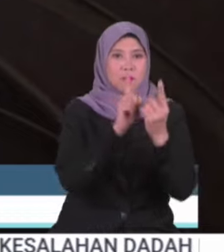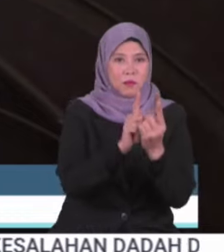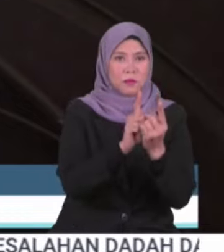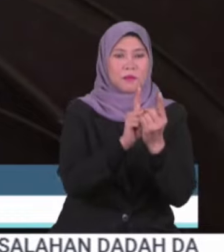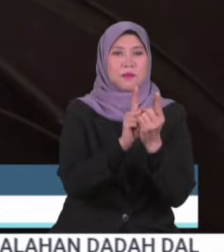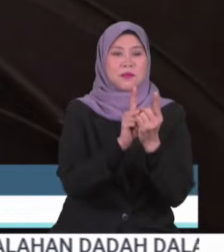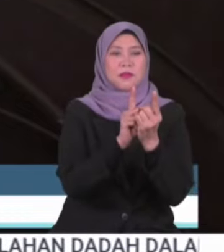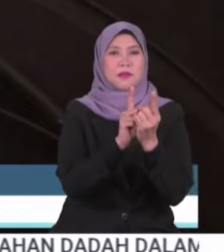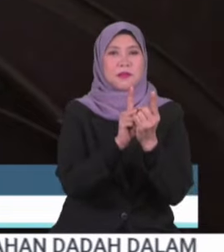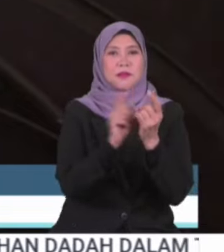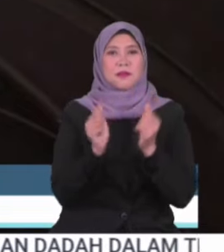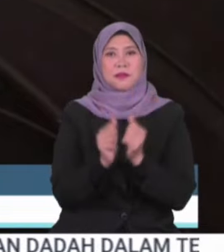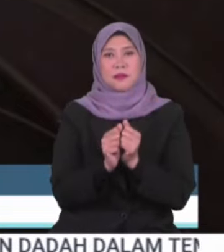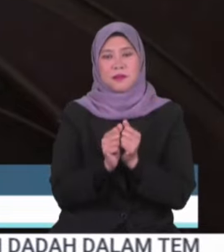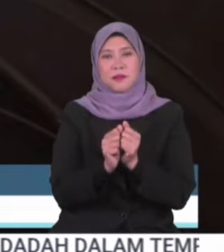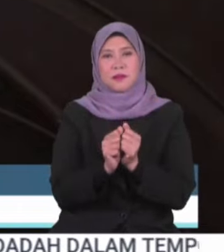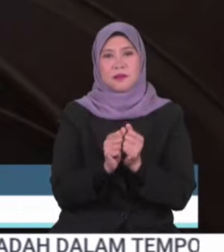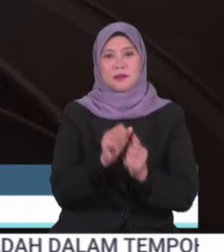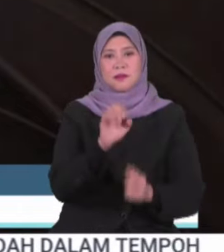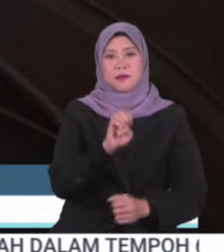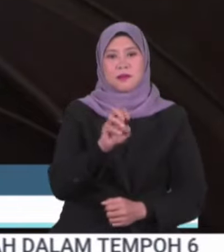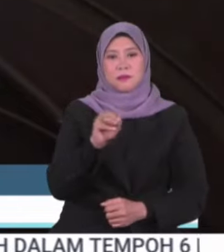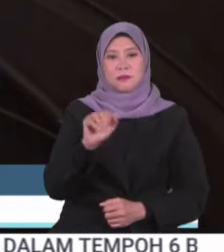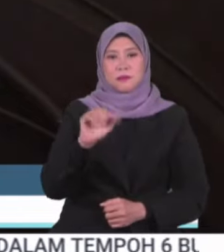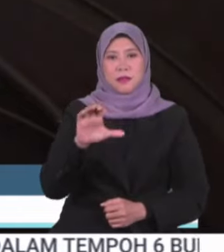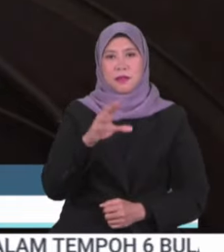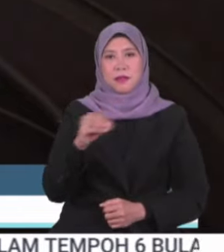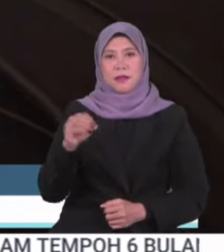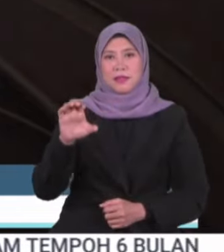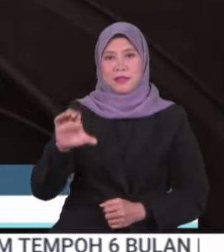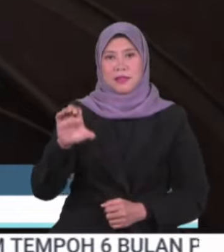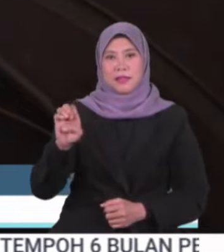dengan pihak image dan juga